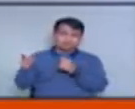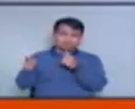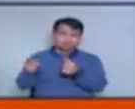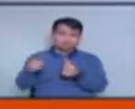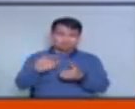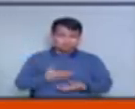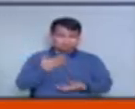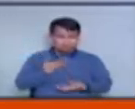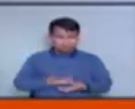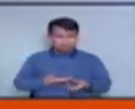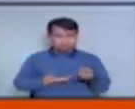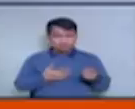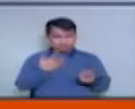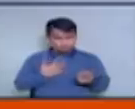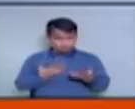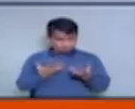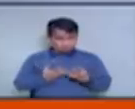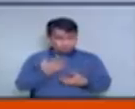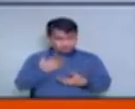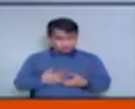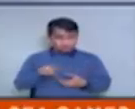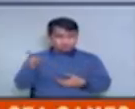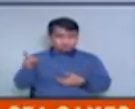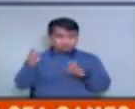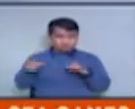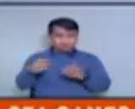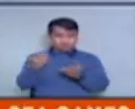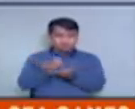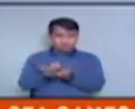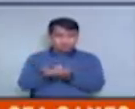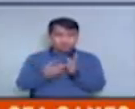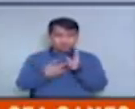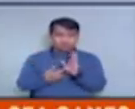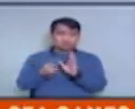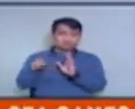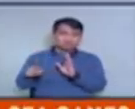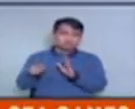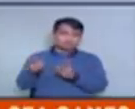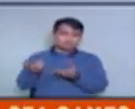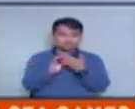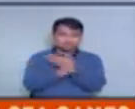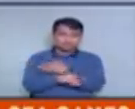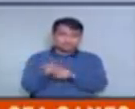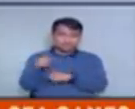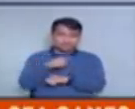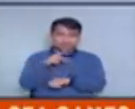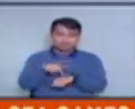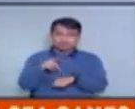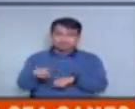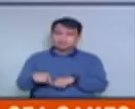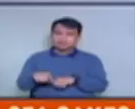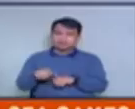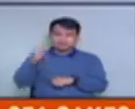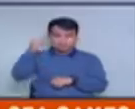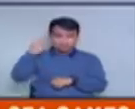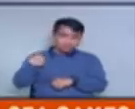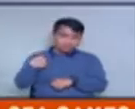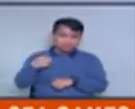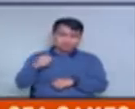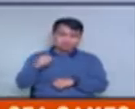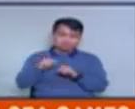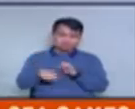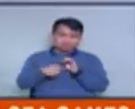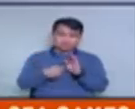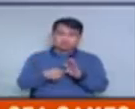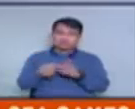yung kagustuhan ninyo. Sampahan natin ang kaso sa korte. May mga ebidensya ka naman pala na para mapadeport siya. Yung sa Saudi authorities.